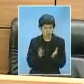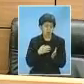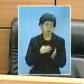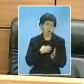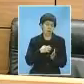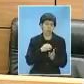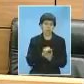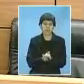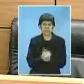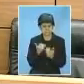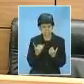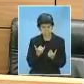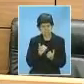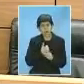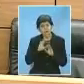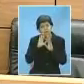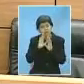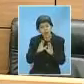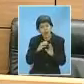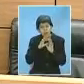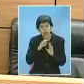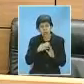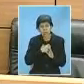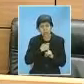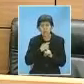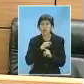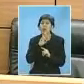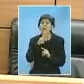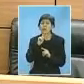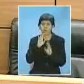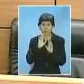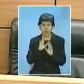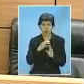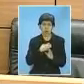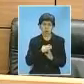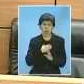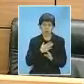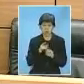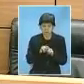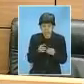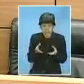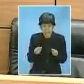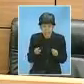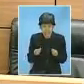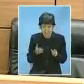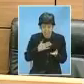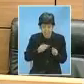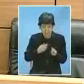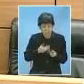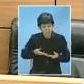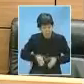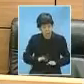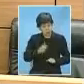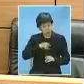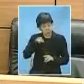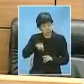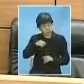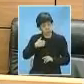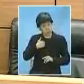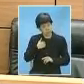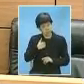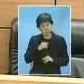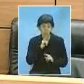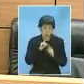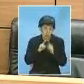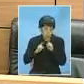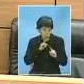ที่ครับแต่ทั้งนี้ทั้งนั้นก็ฝากเป็นข้อสังเกตไปยังท่านรัฐมนตรีนะครับถ้าเป็นที่ที่ดินผมบ้านผมอยู่กันมาตั้งแต่เกิดครับตรงนั้นเนี่ยถ้า